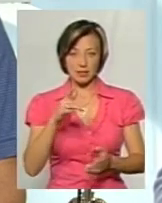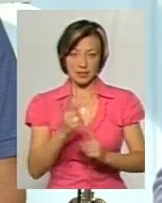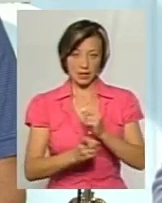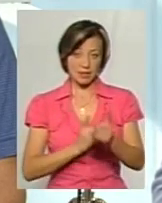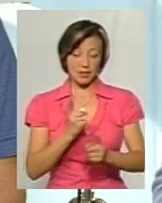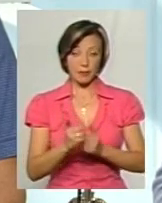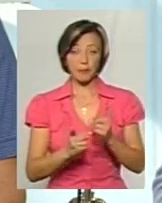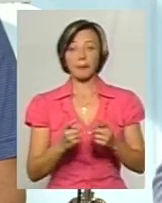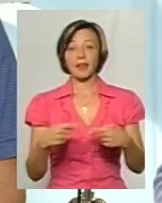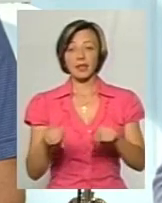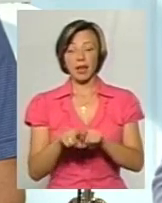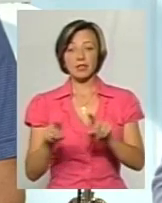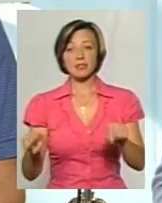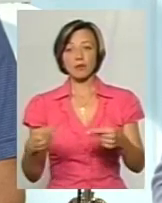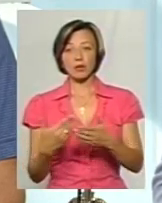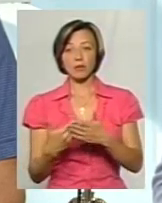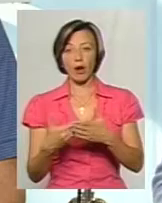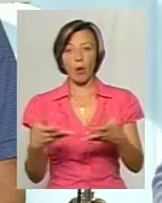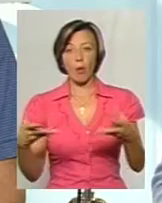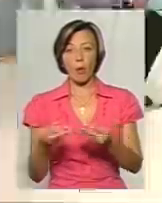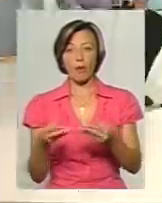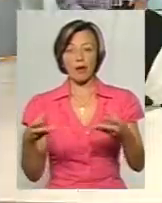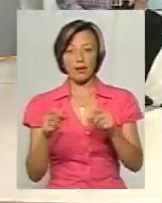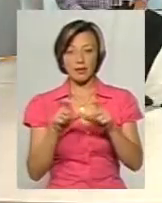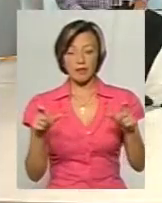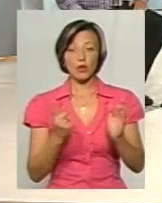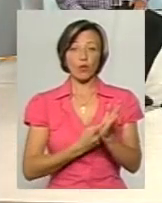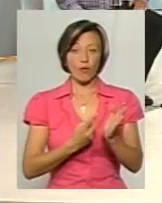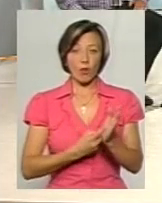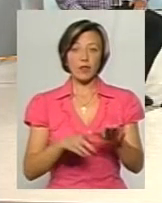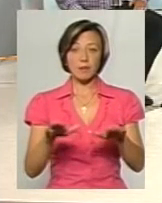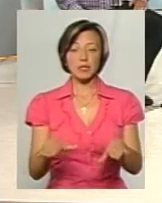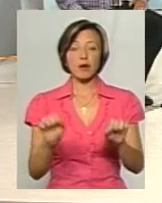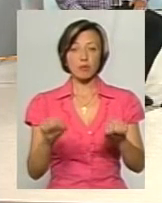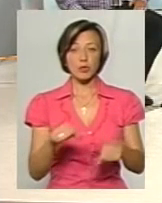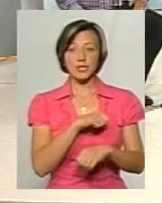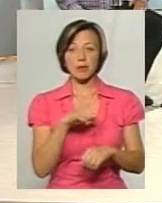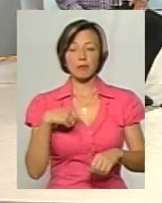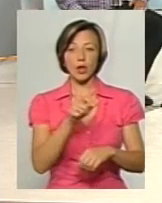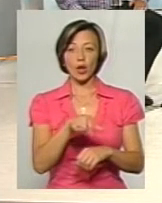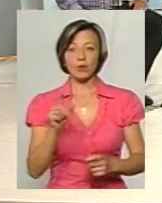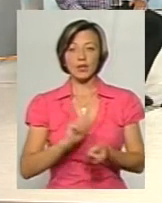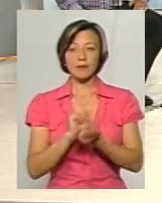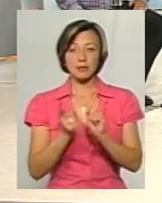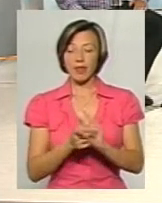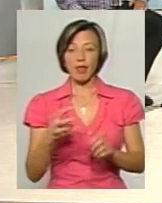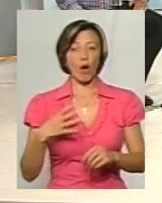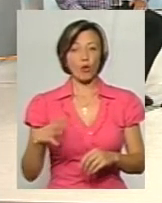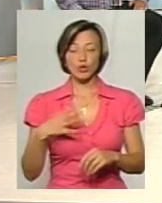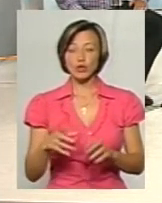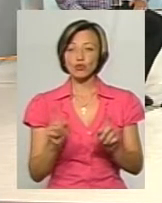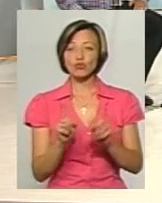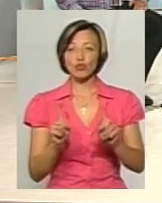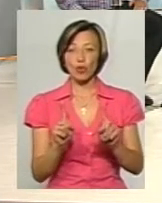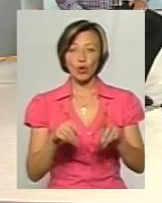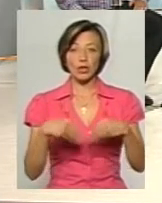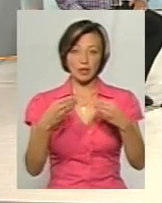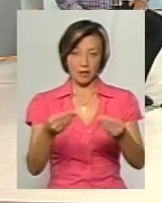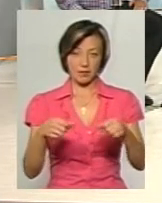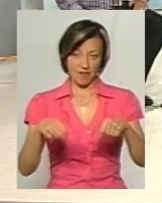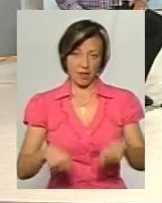проведення реформи децентралізації, так і створення, наприклад, кооперативів, які доводять, що на місцях можна самим людям щось змінювати, не очікуючи, що